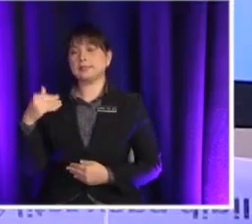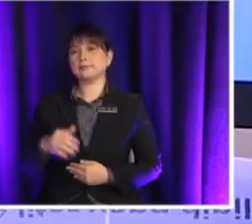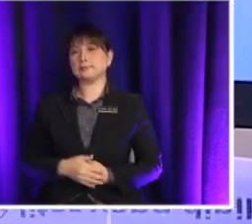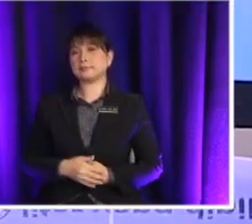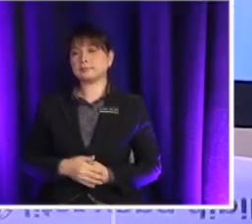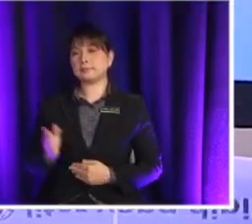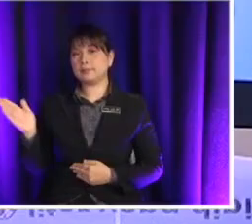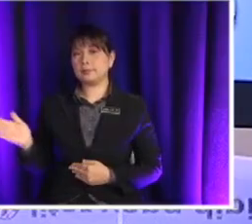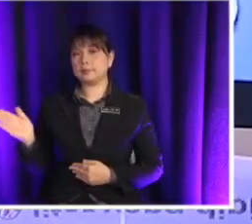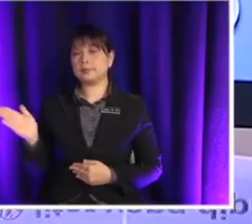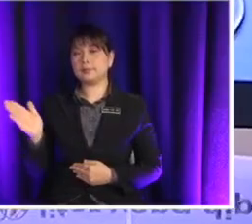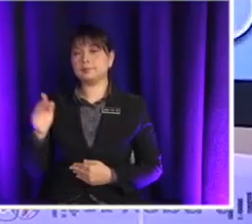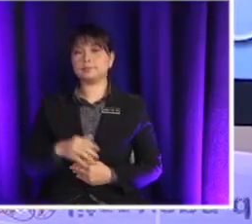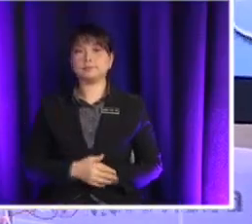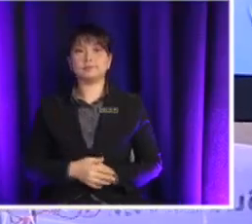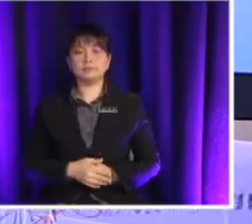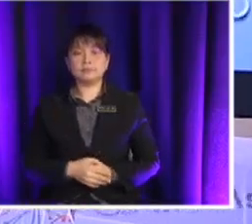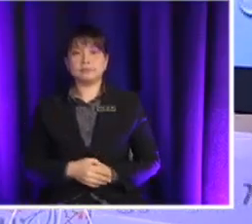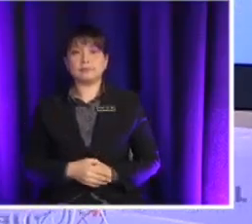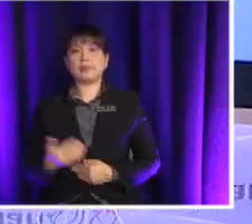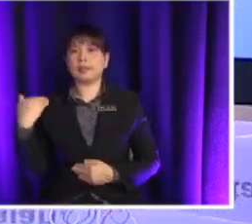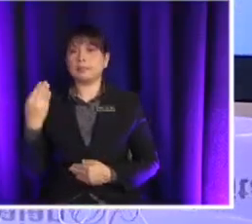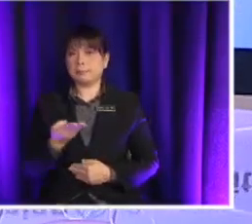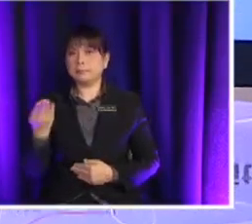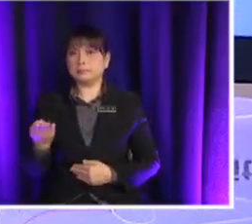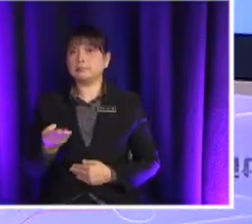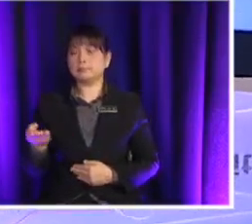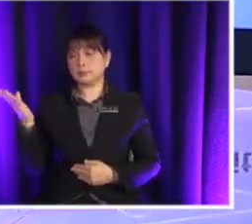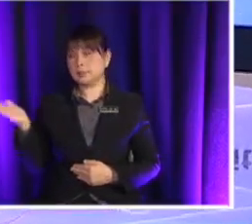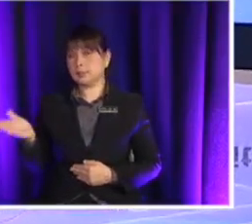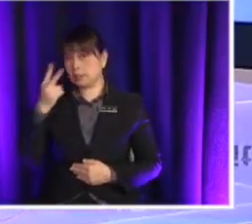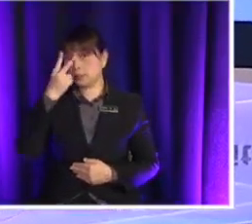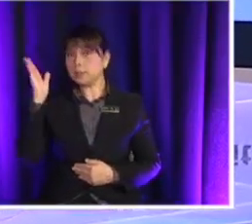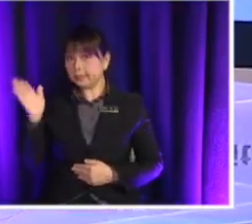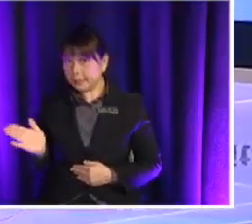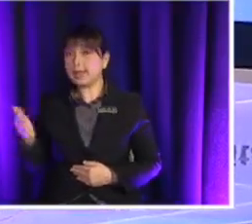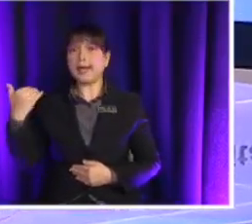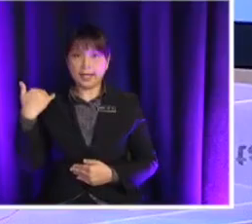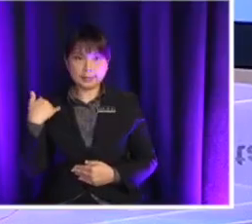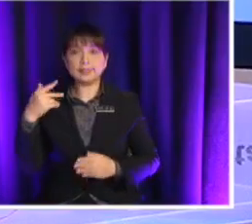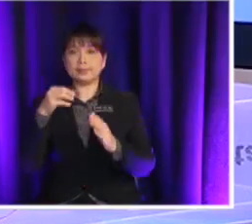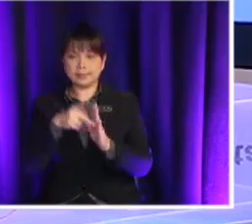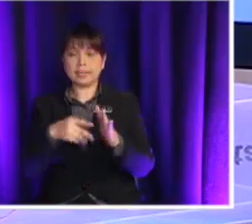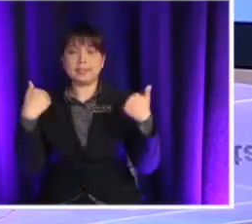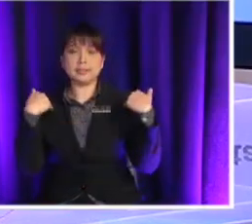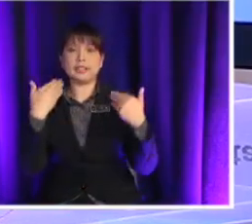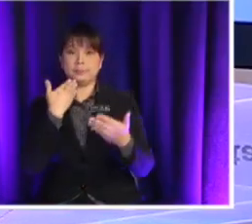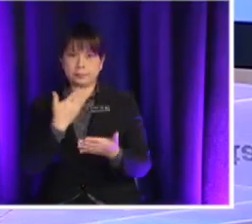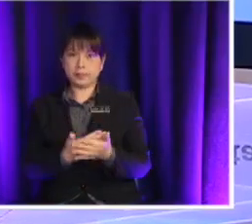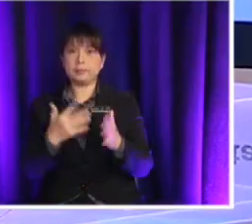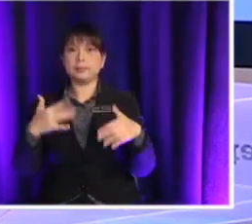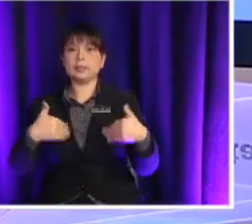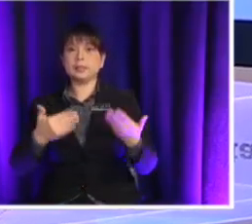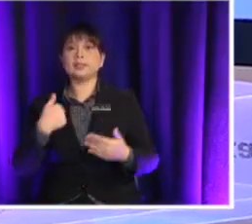kita ada LED. Okay, kita kena pastikan semua komponen ini dalam keadaan baik, Aiman. Ya cikgu. Okay, so bagaimana kita nak tahu? So ini kita